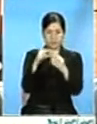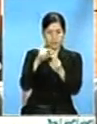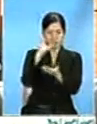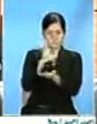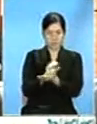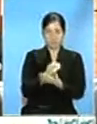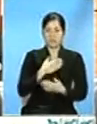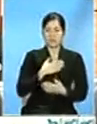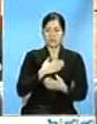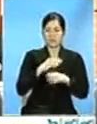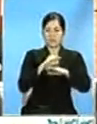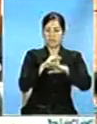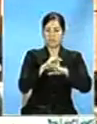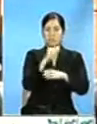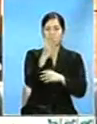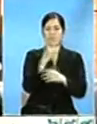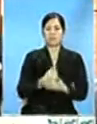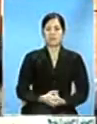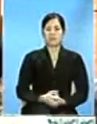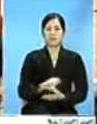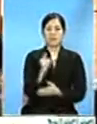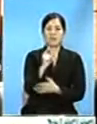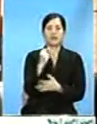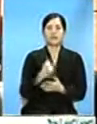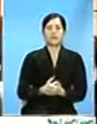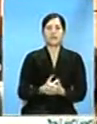ผมไม่ได้แต่งตั้งนะครับขออนุญาตพูดจากความรู้สึก